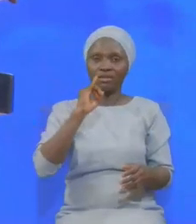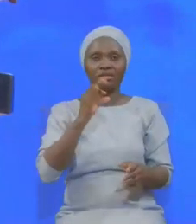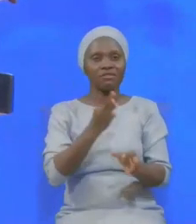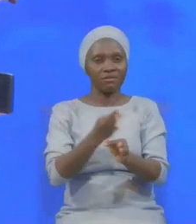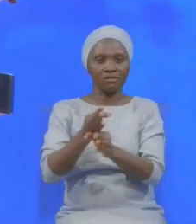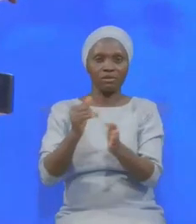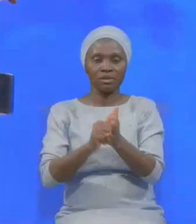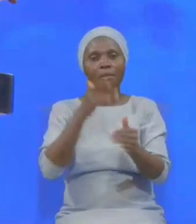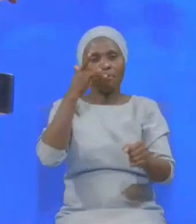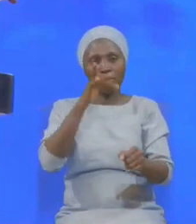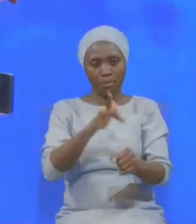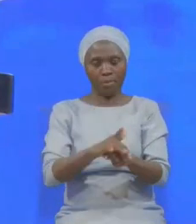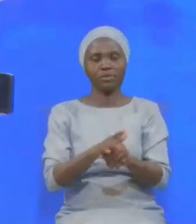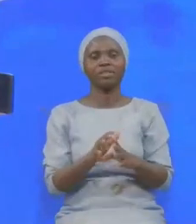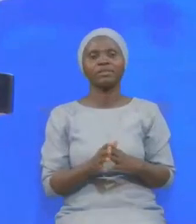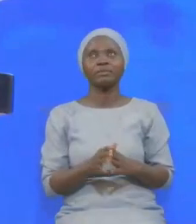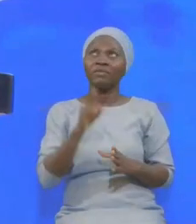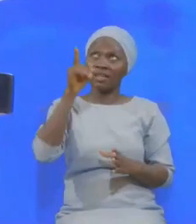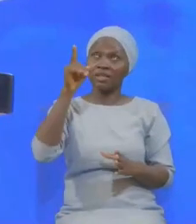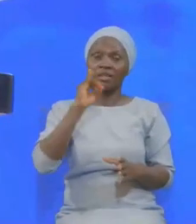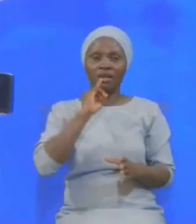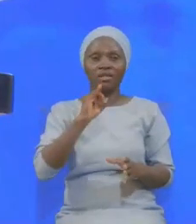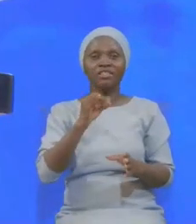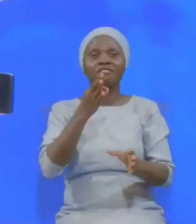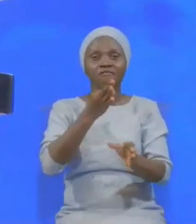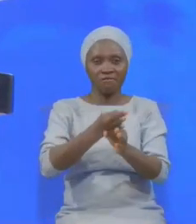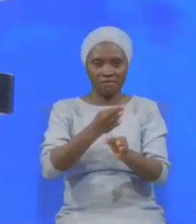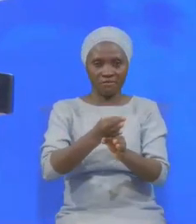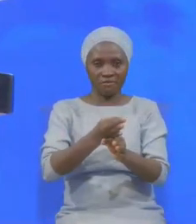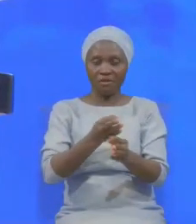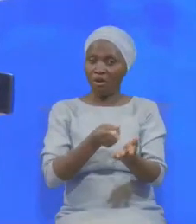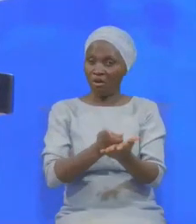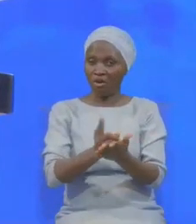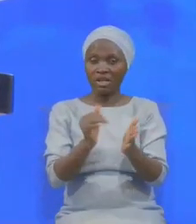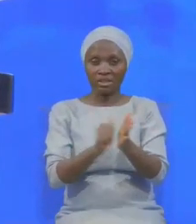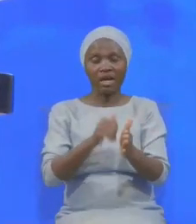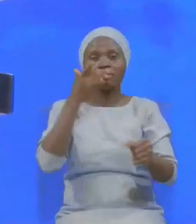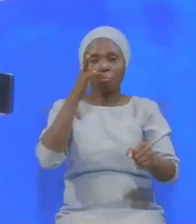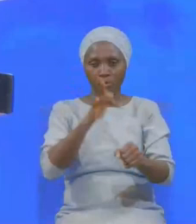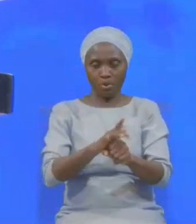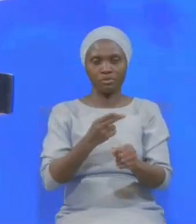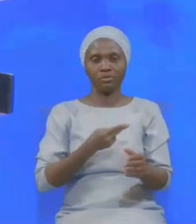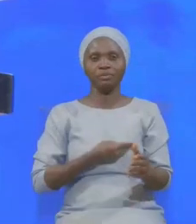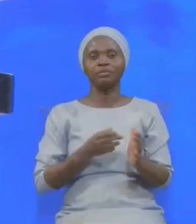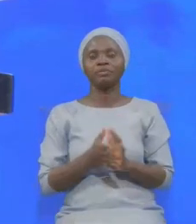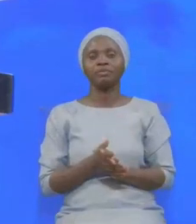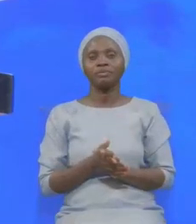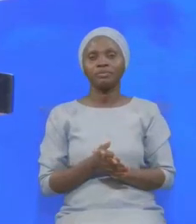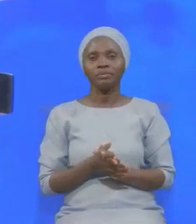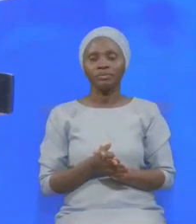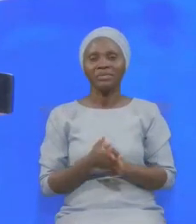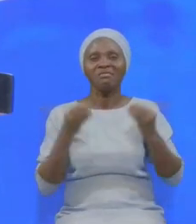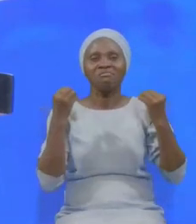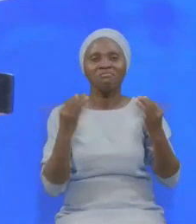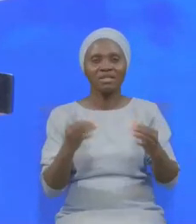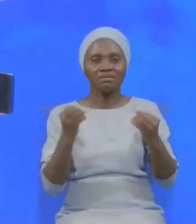est fidèle. Car celui qui a fait la promesse est fidèle. Il y a